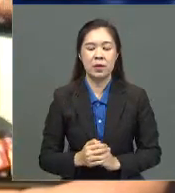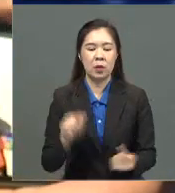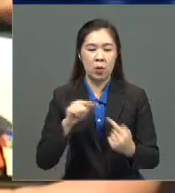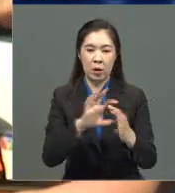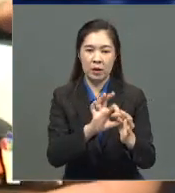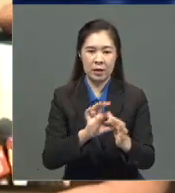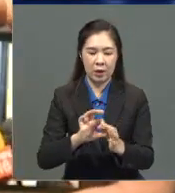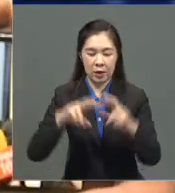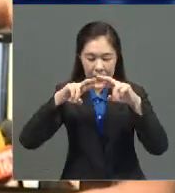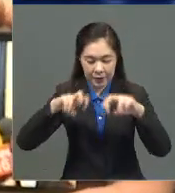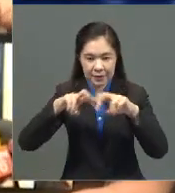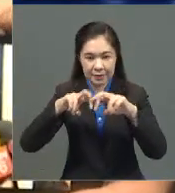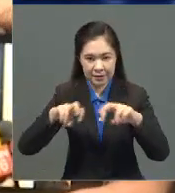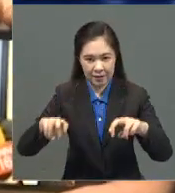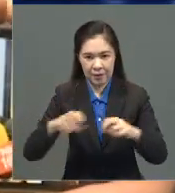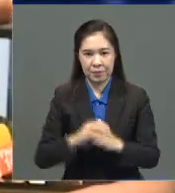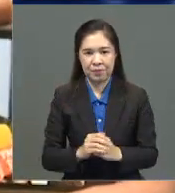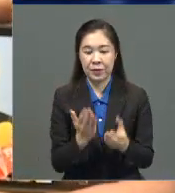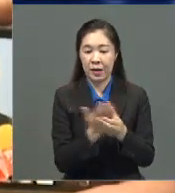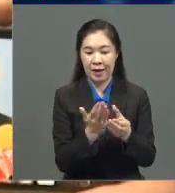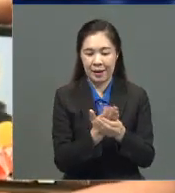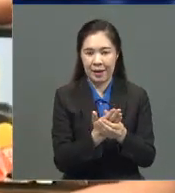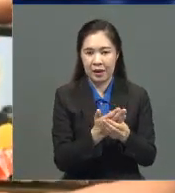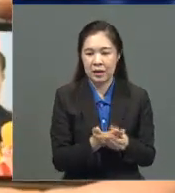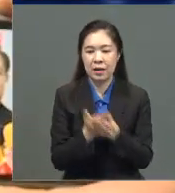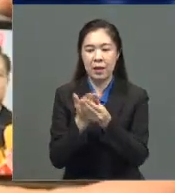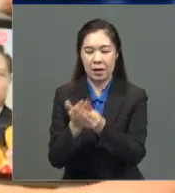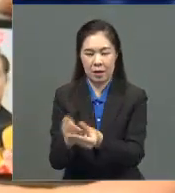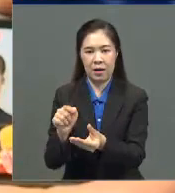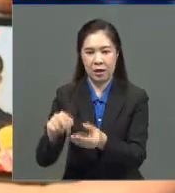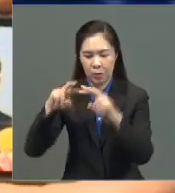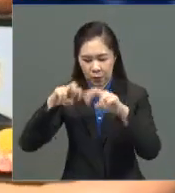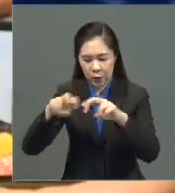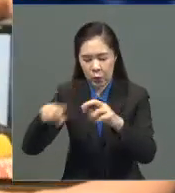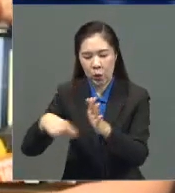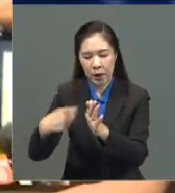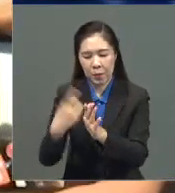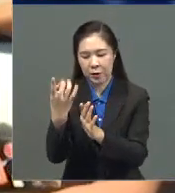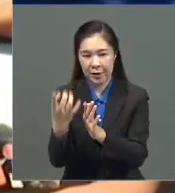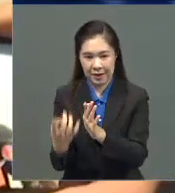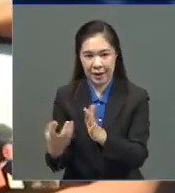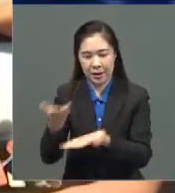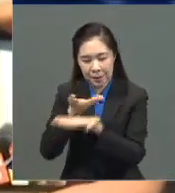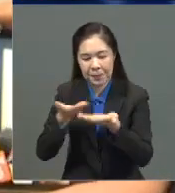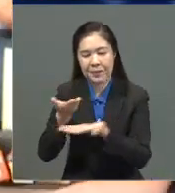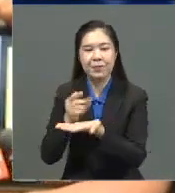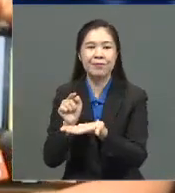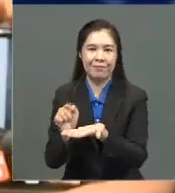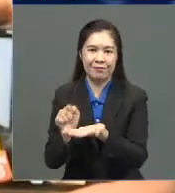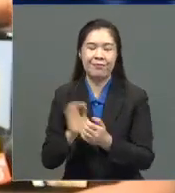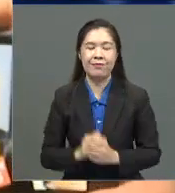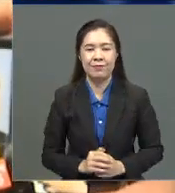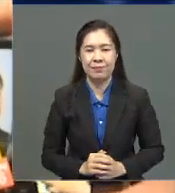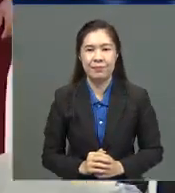ศึกษานะครับแล้วก็คนที่จะเอารายงานเราไปศึกษาต่อไปก็ได้เหตุผลแล้วก็ไปพี่นากันอีกทีนึงครับอ่ะ